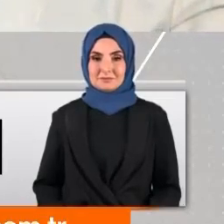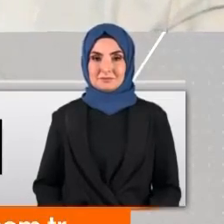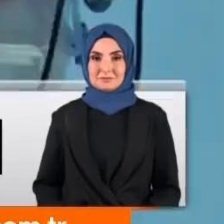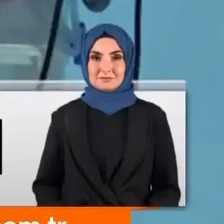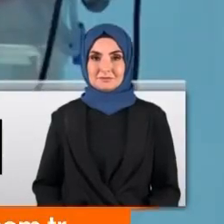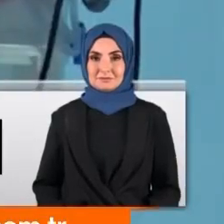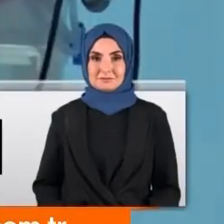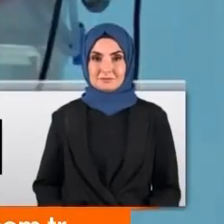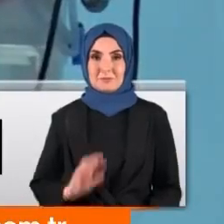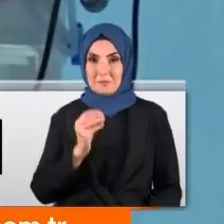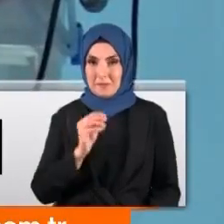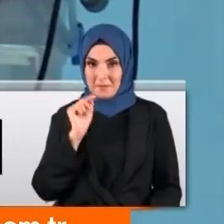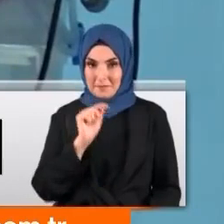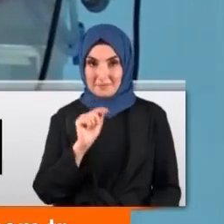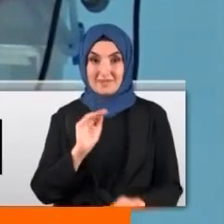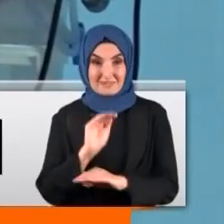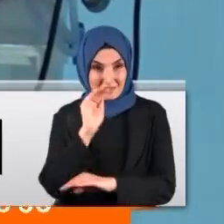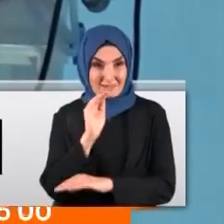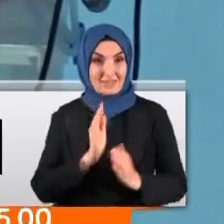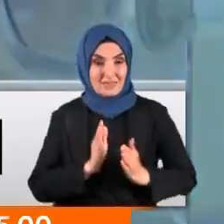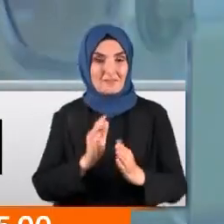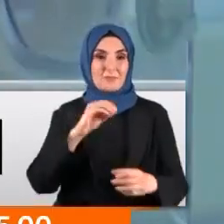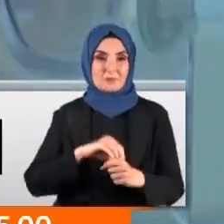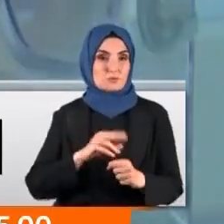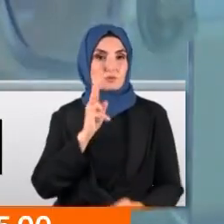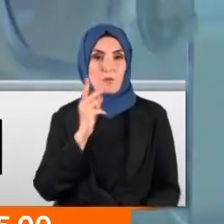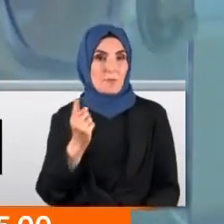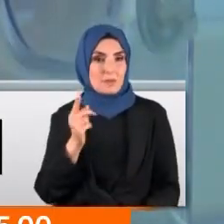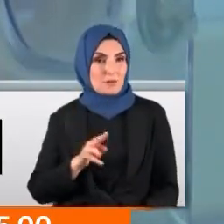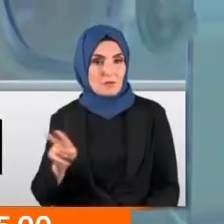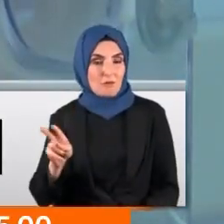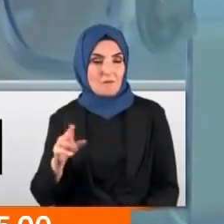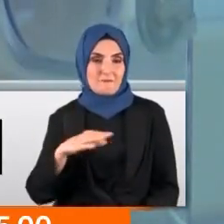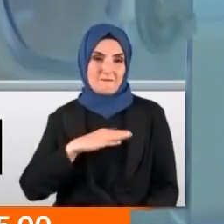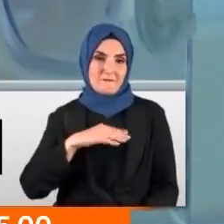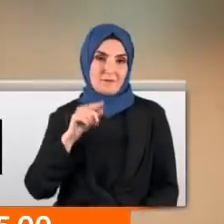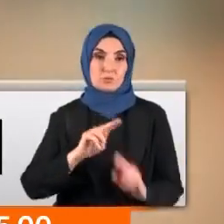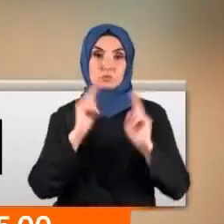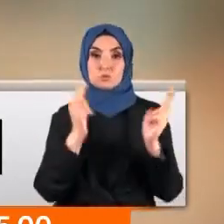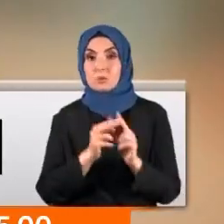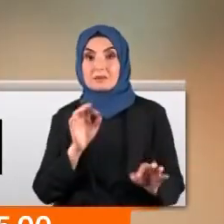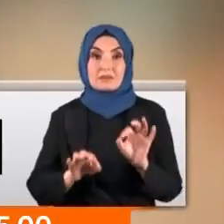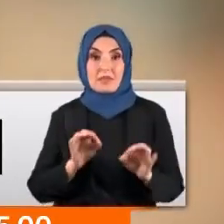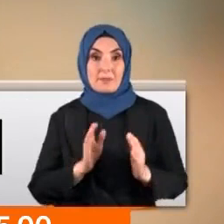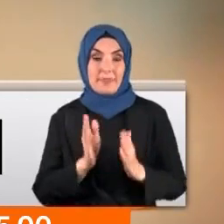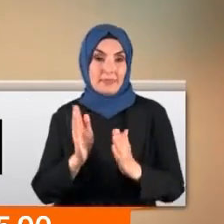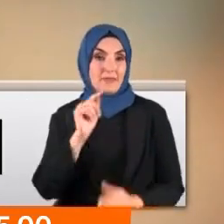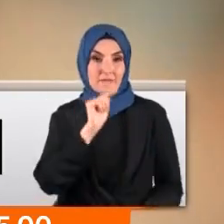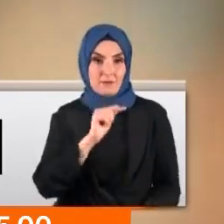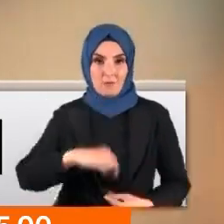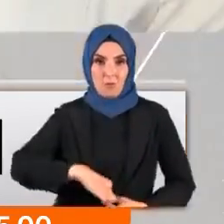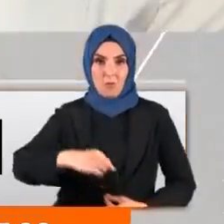bebeklerden biriydi. Rabia bebeği yaşatmak için son bir yol vardı. Dünyada henüz deneme aşamasında olan kordon kanı kök